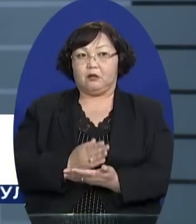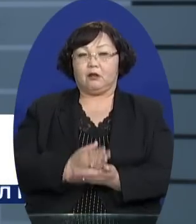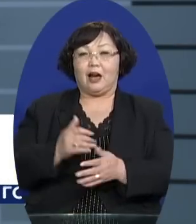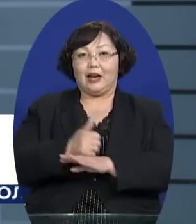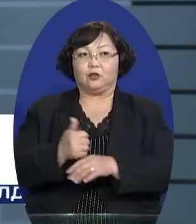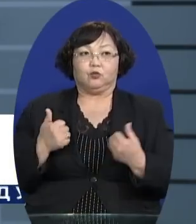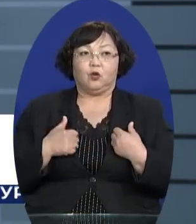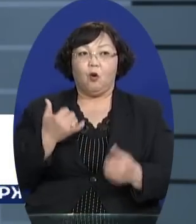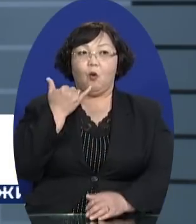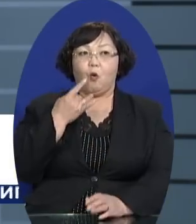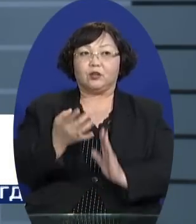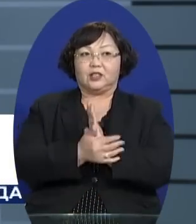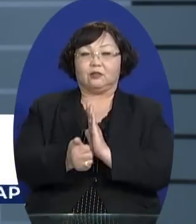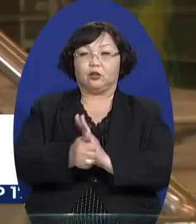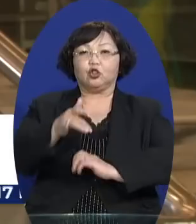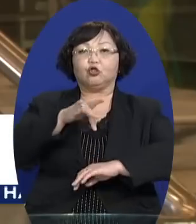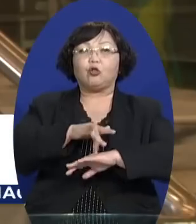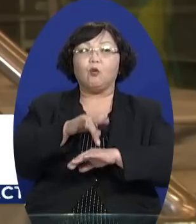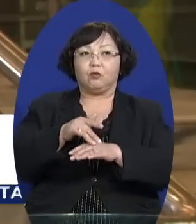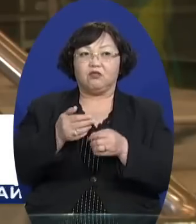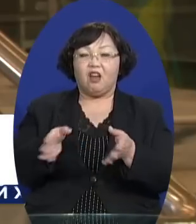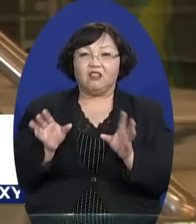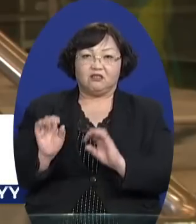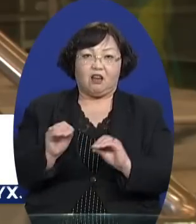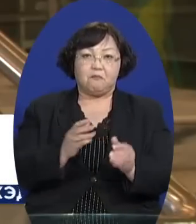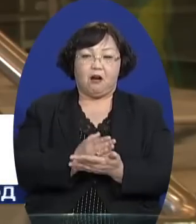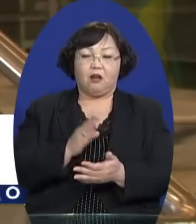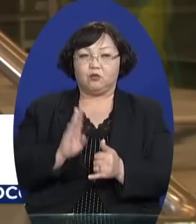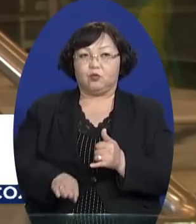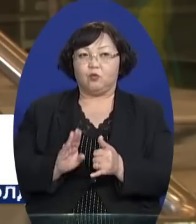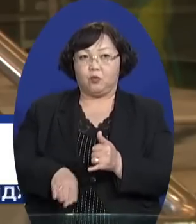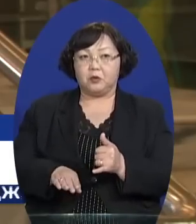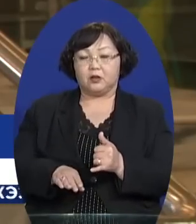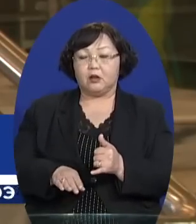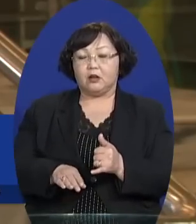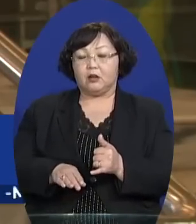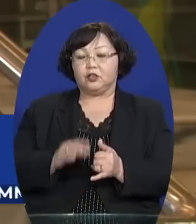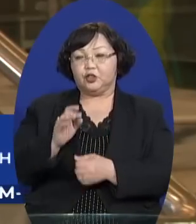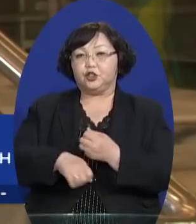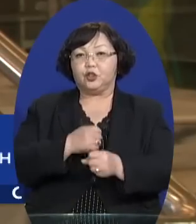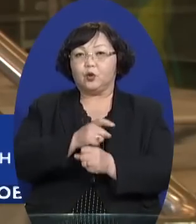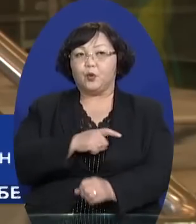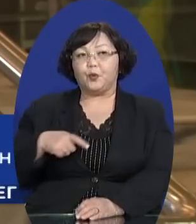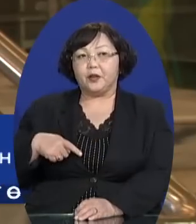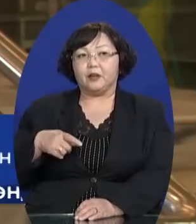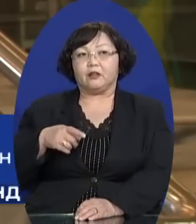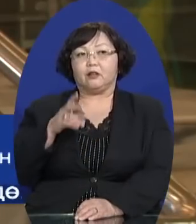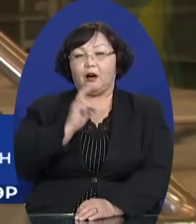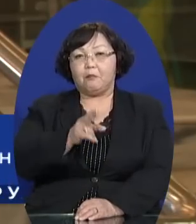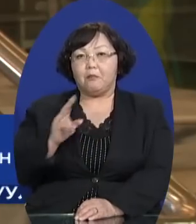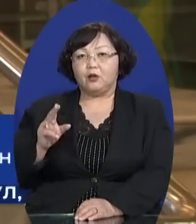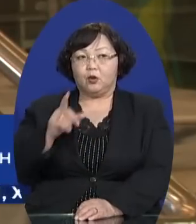аялалжуулалтын ур чадрын төвийг бид бас байгуулж байгаа. Сүүлийн жилүүд бас манай энэ хувийн хөгжлийн компаниуд бол хүний нөөц дээр бол нэлээд одоо анхаарч эхэлж